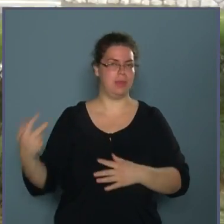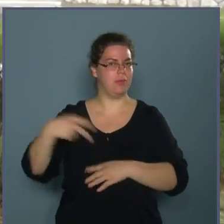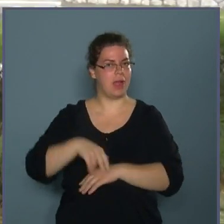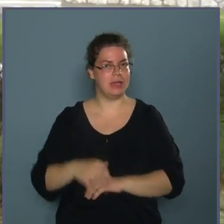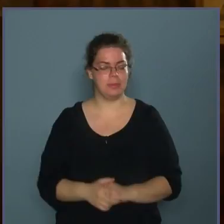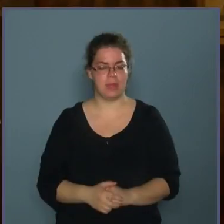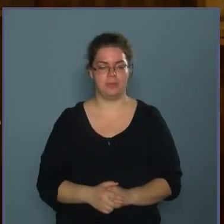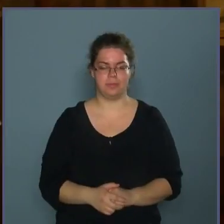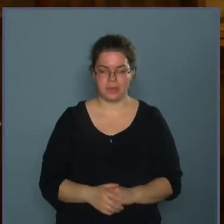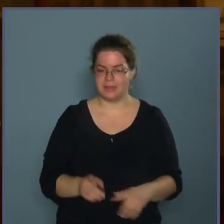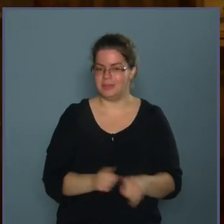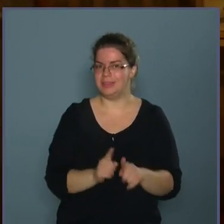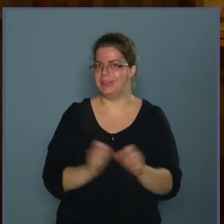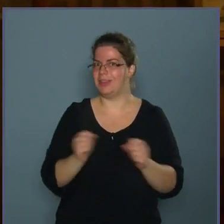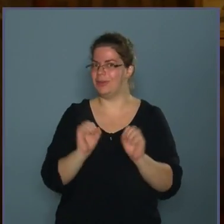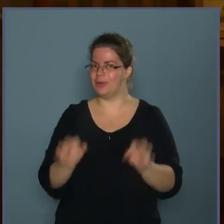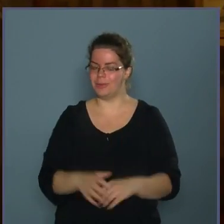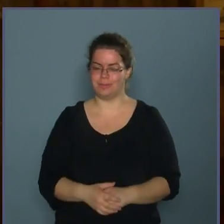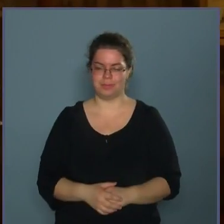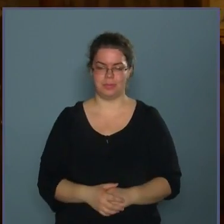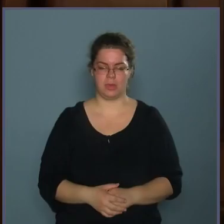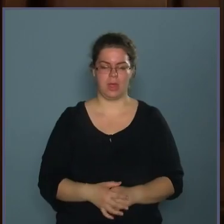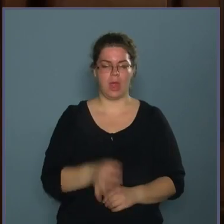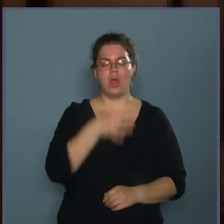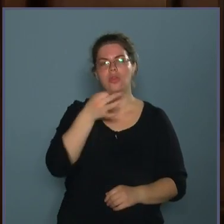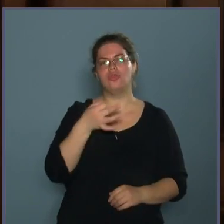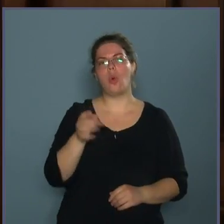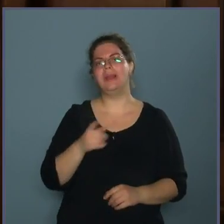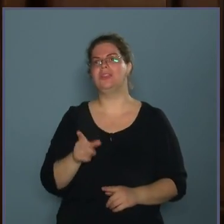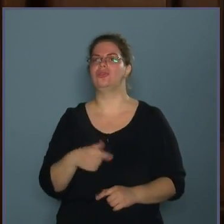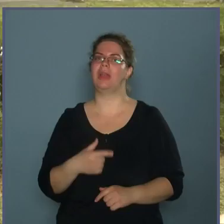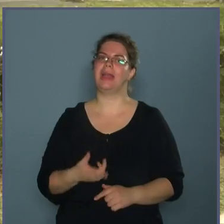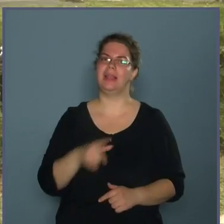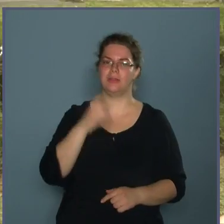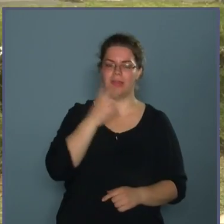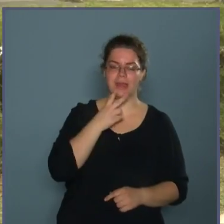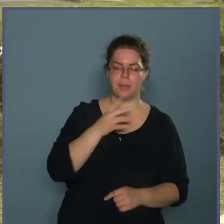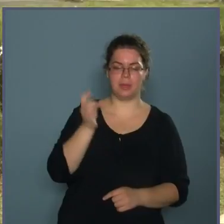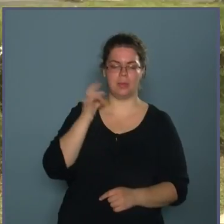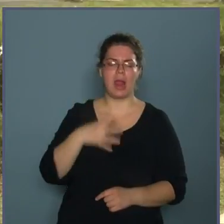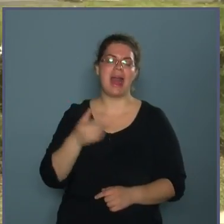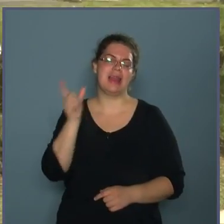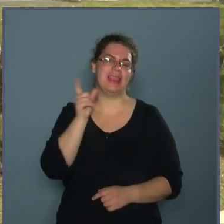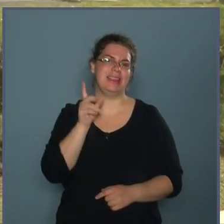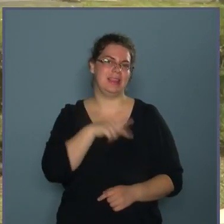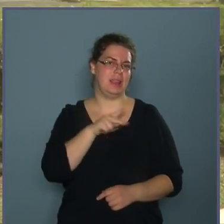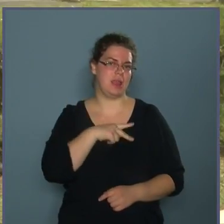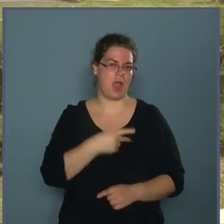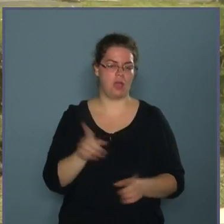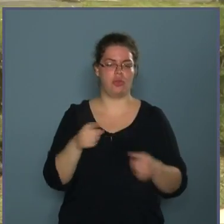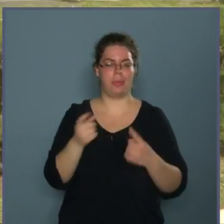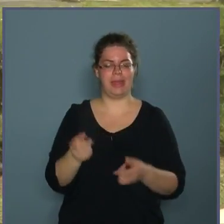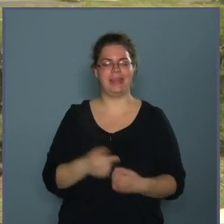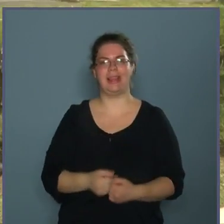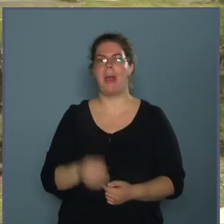fel, úgyhogy ez így nagyon jó. A szólisták lesznek Wiedemann Bernadett, a Lisztdíjas opera énekes, a Magyar Állami Operaház